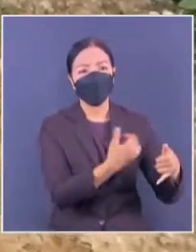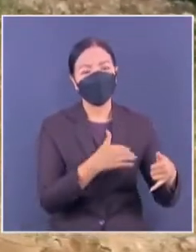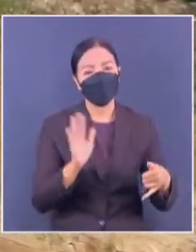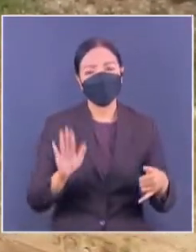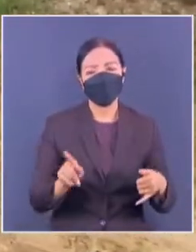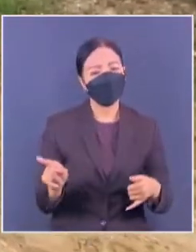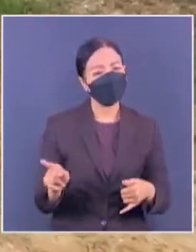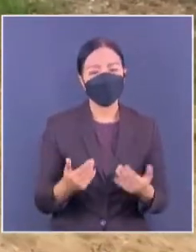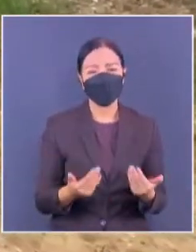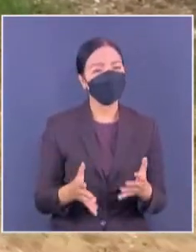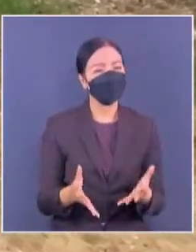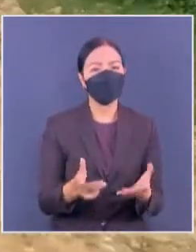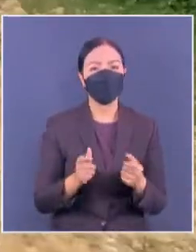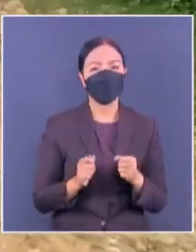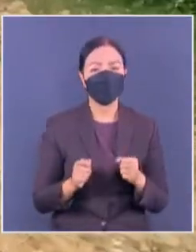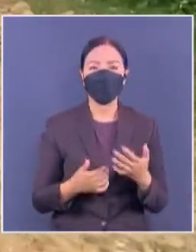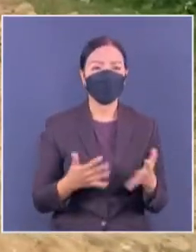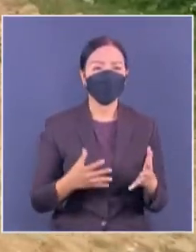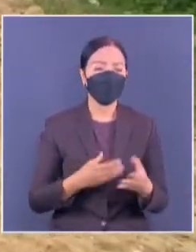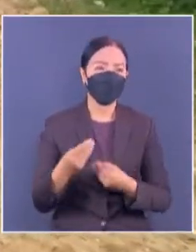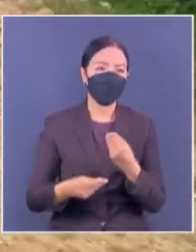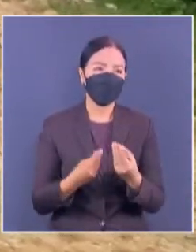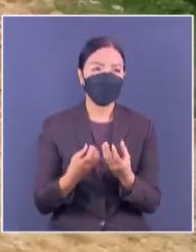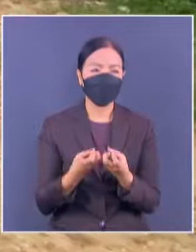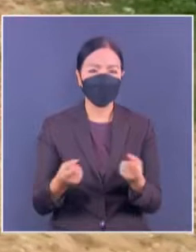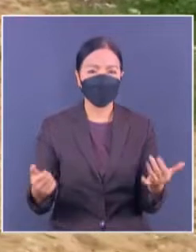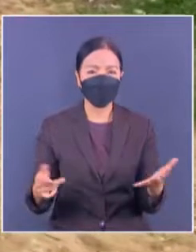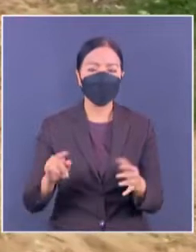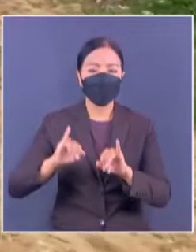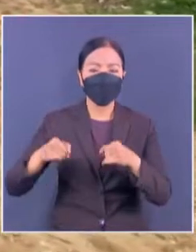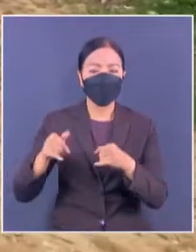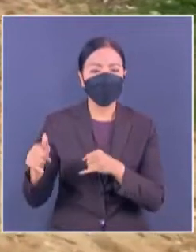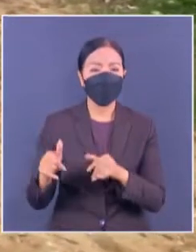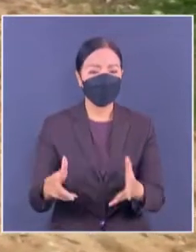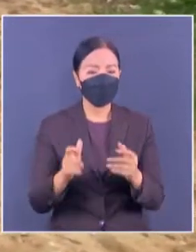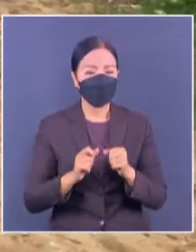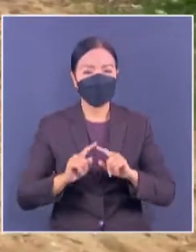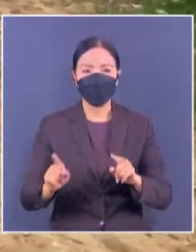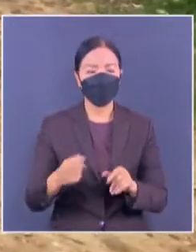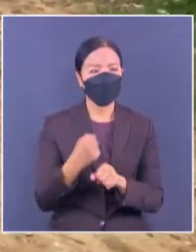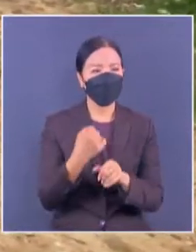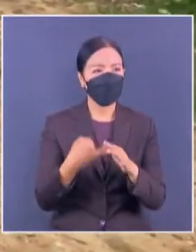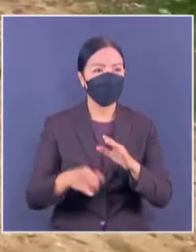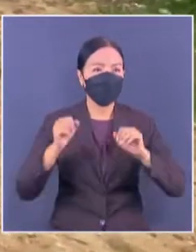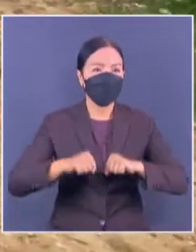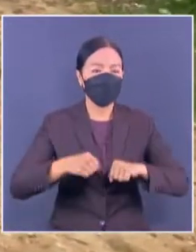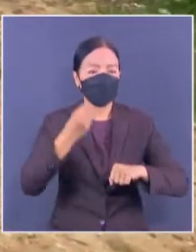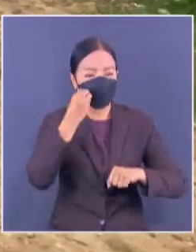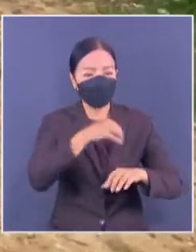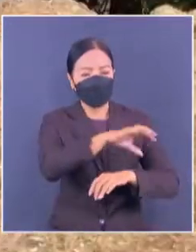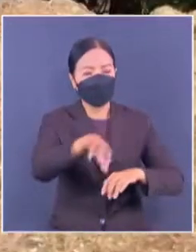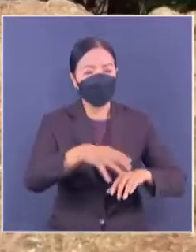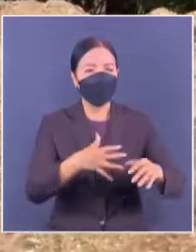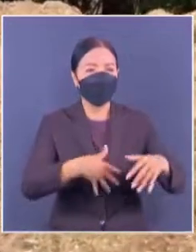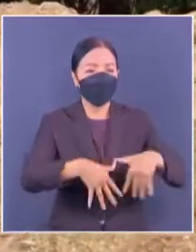อกว่าการขุดทรายไปขายในเชิงพาณิชย์แม้ว่าเจ้าของที่จะอนุญาตแต่เป็นการฝ่าฝืนมติหมู่บ้านต